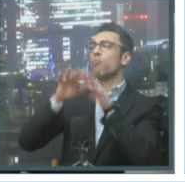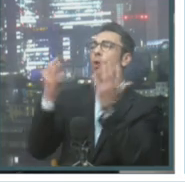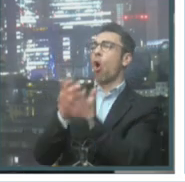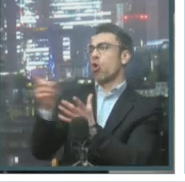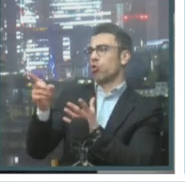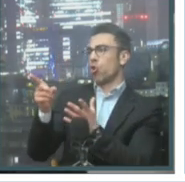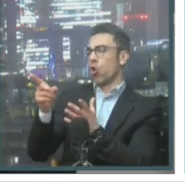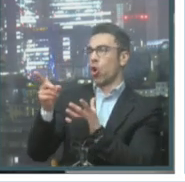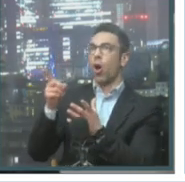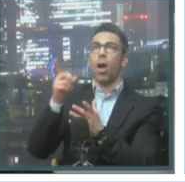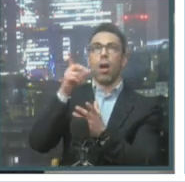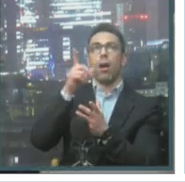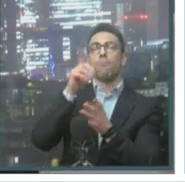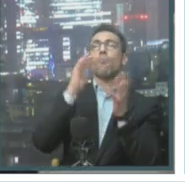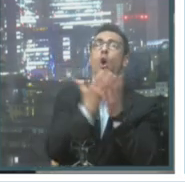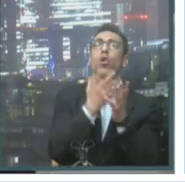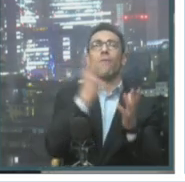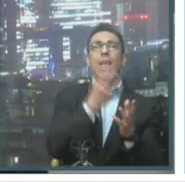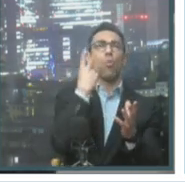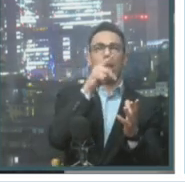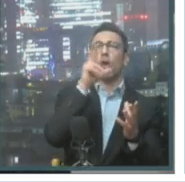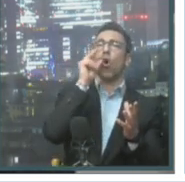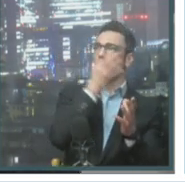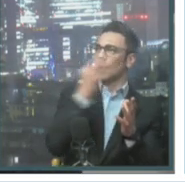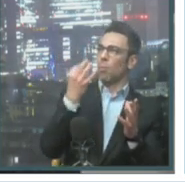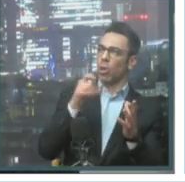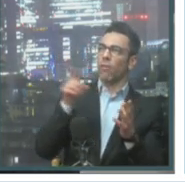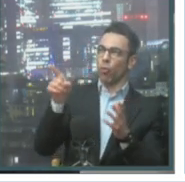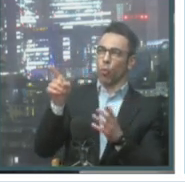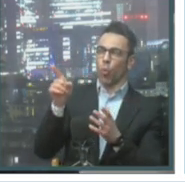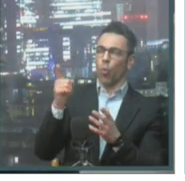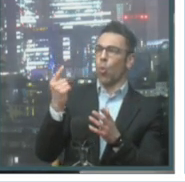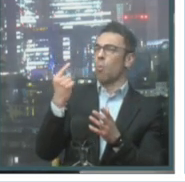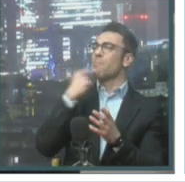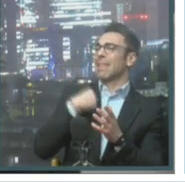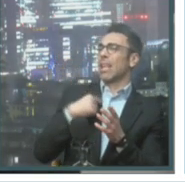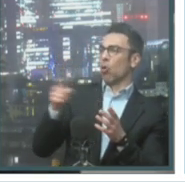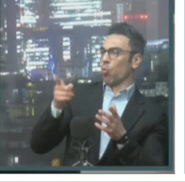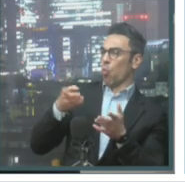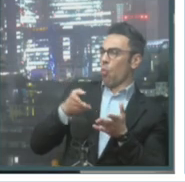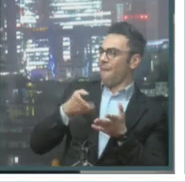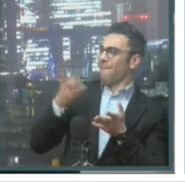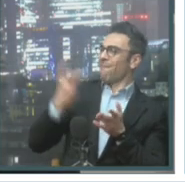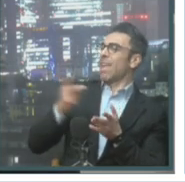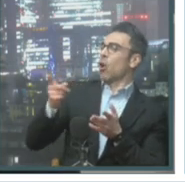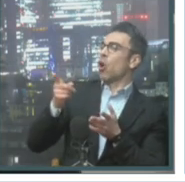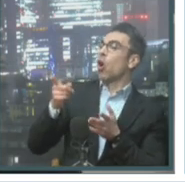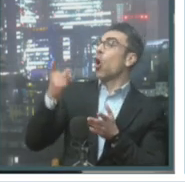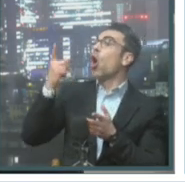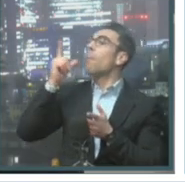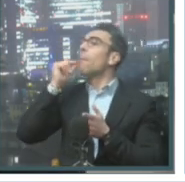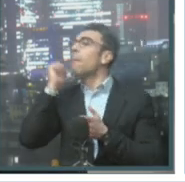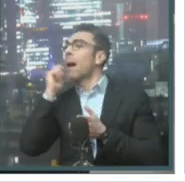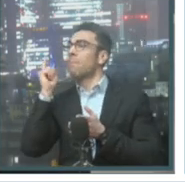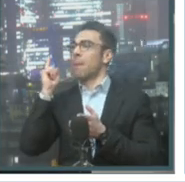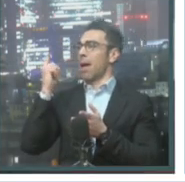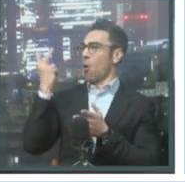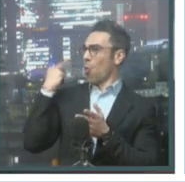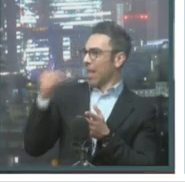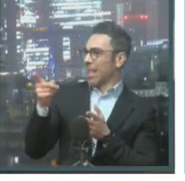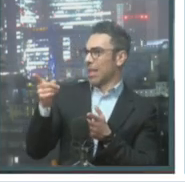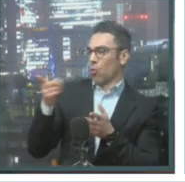conosci molto bene questo mondo perché mi dice che tu sei figlio di utenti giusto cioè i tuoi genitori